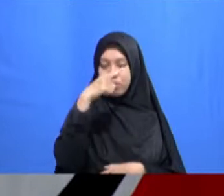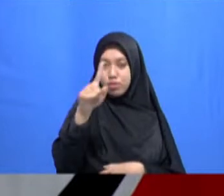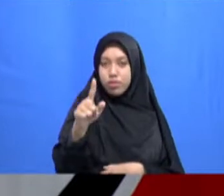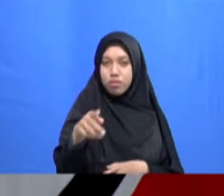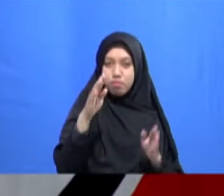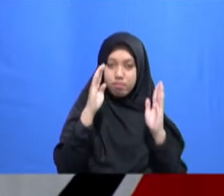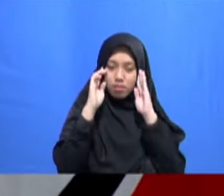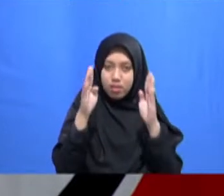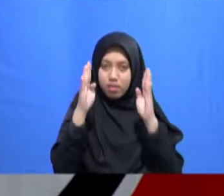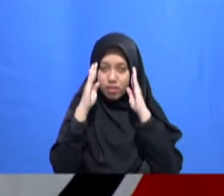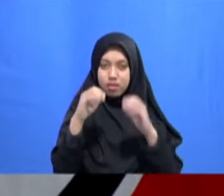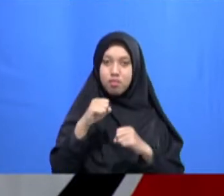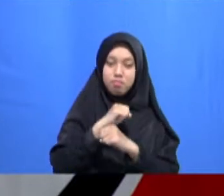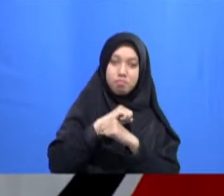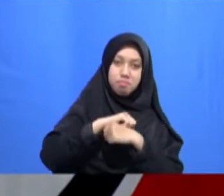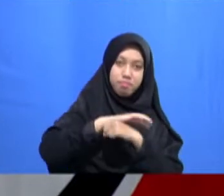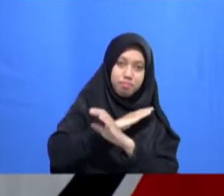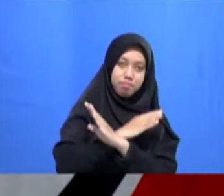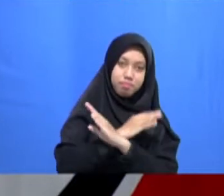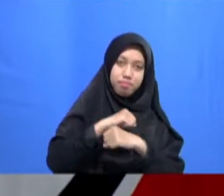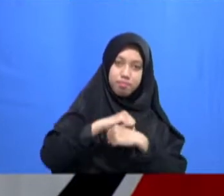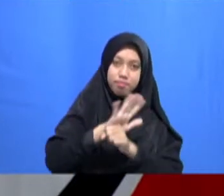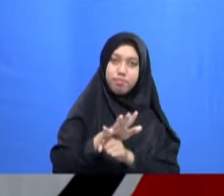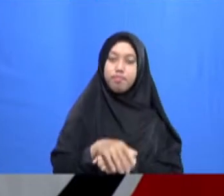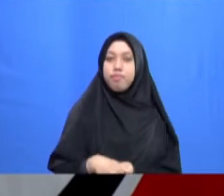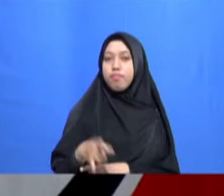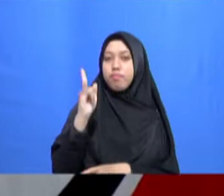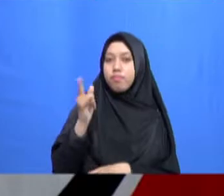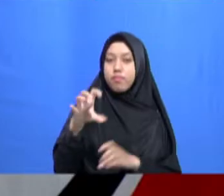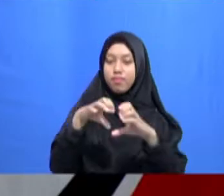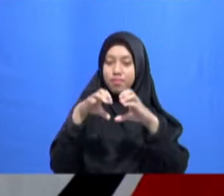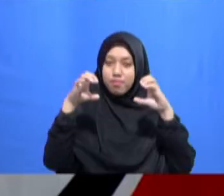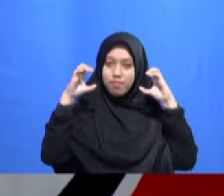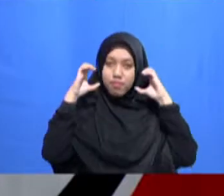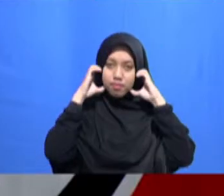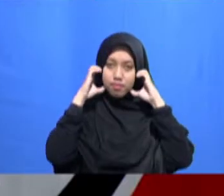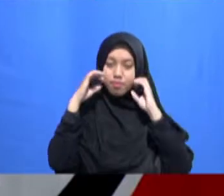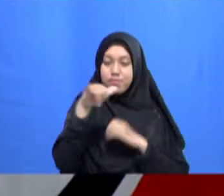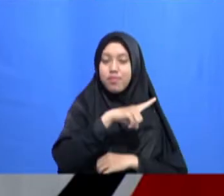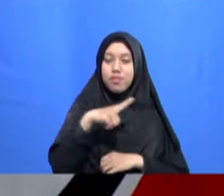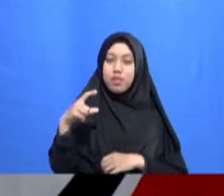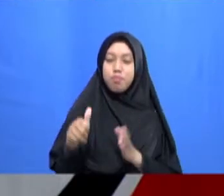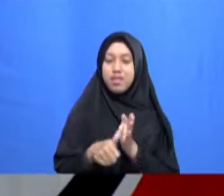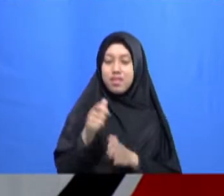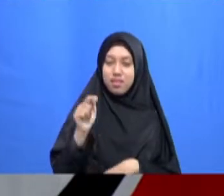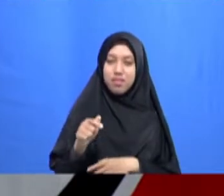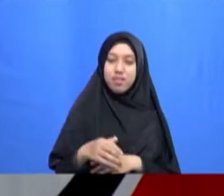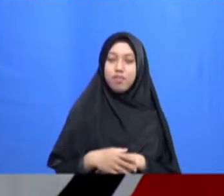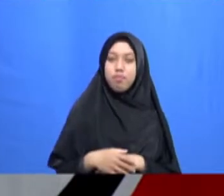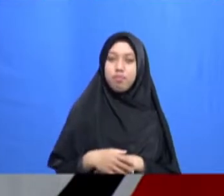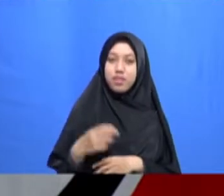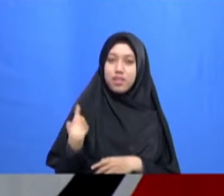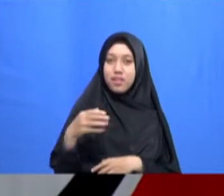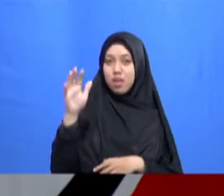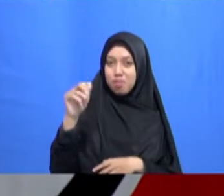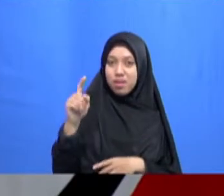memperhatikan protokol kesehatan COVID-19, terkhususnya tetap menggunakan masker selama acara ini berlangsung. Kita akan memanggil keempat paslon kita ya.